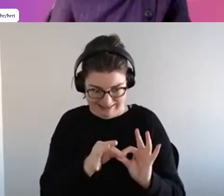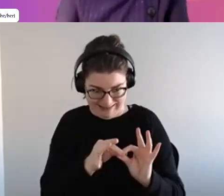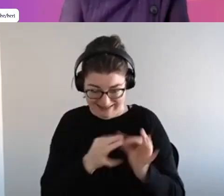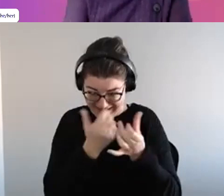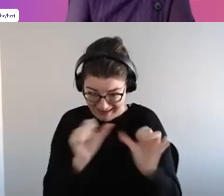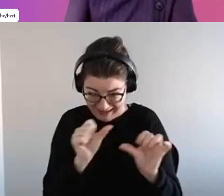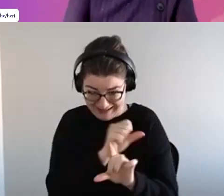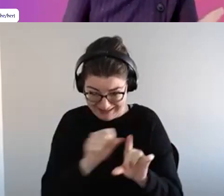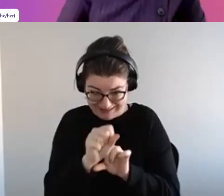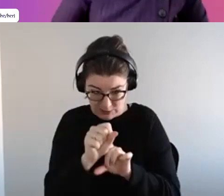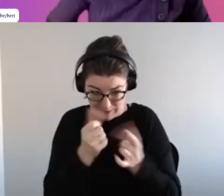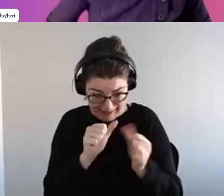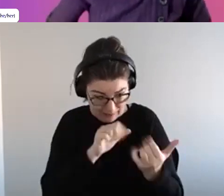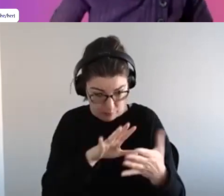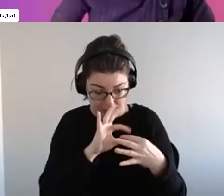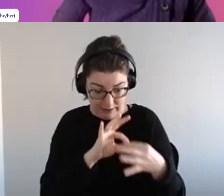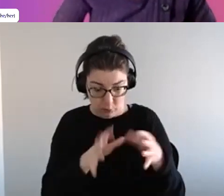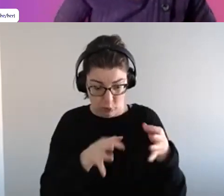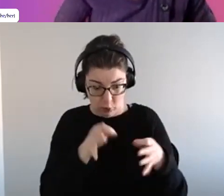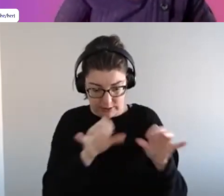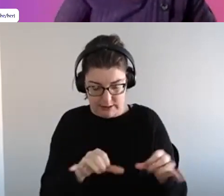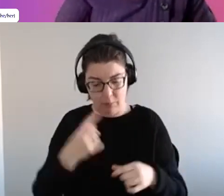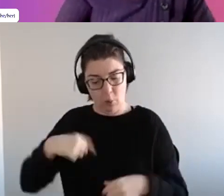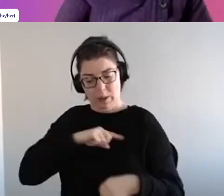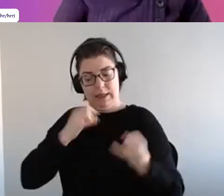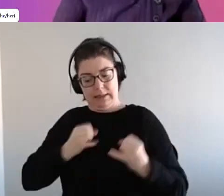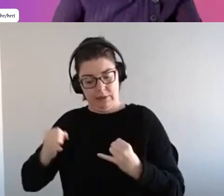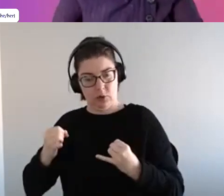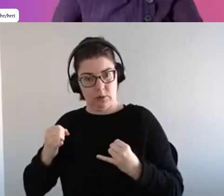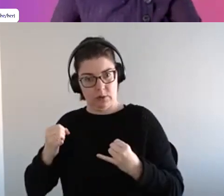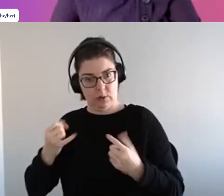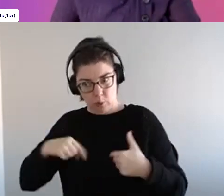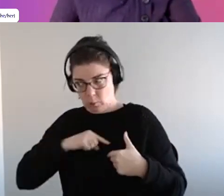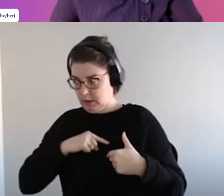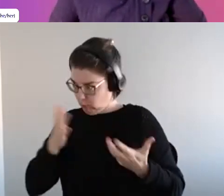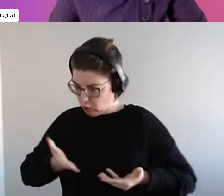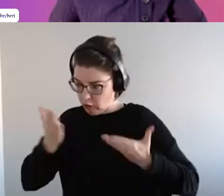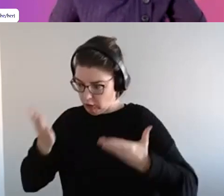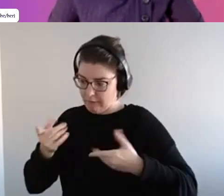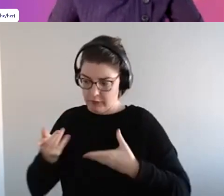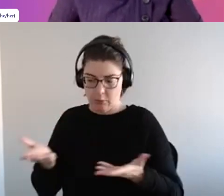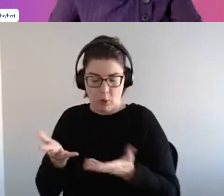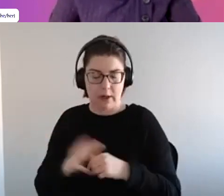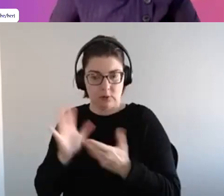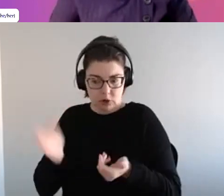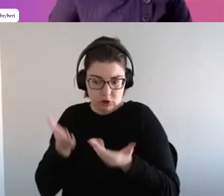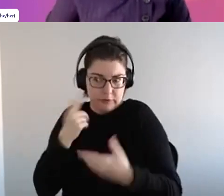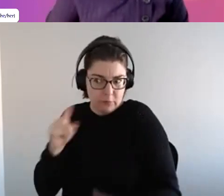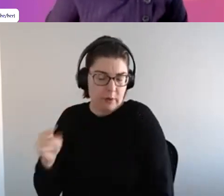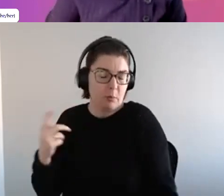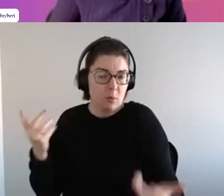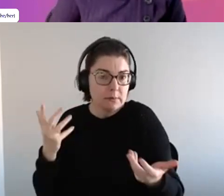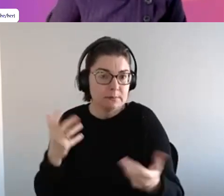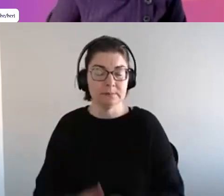connexion avec un système de justice qu'est-ce que nous en tant que personne ici sur le panel pouvant que